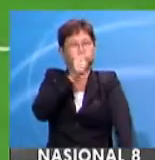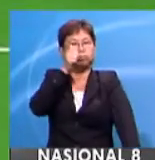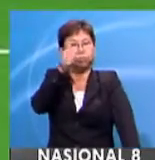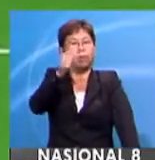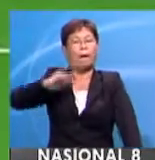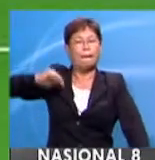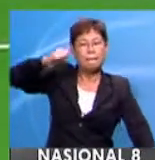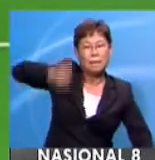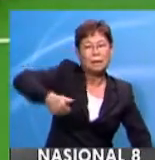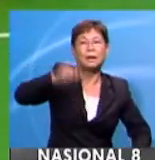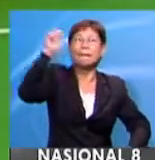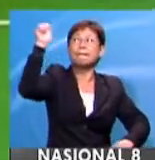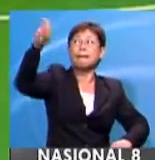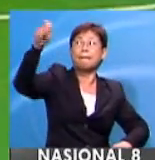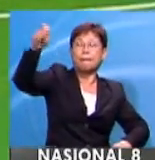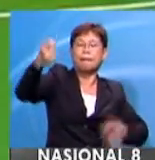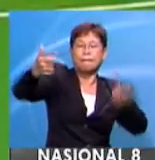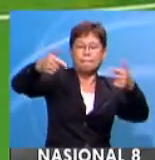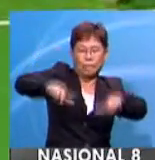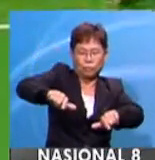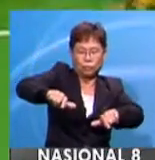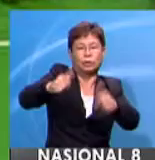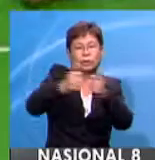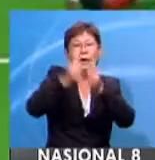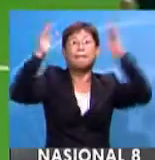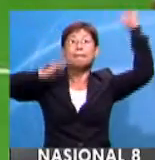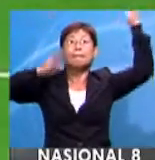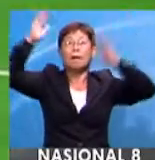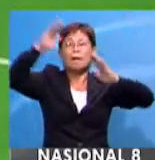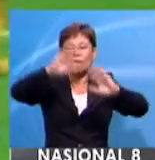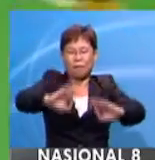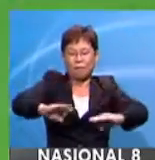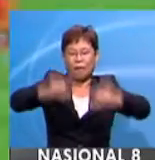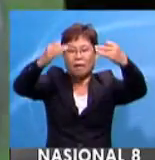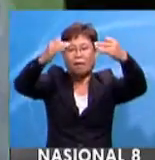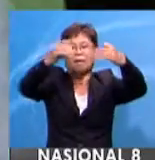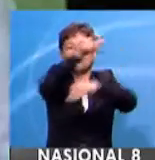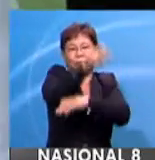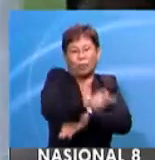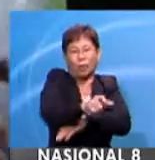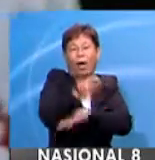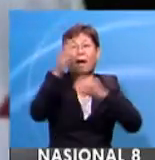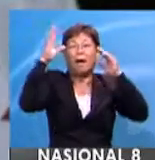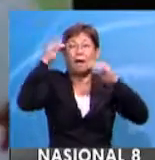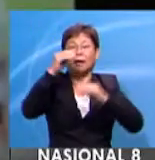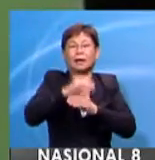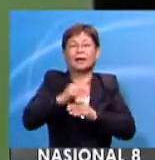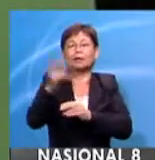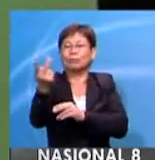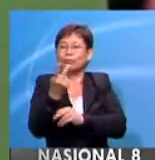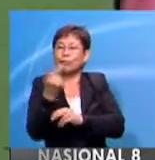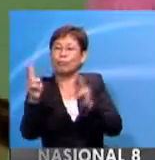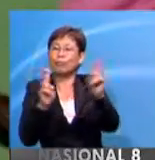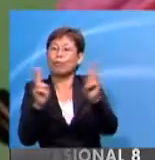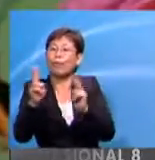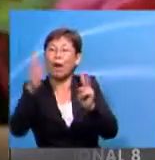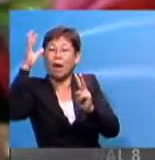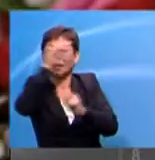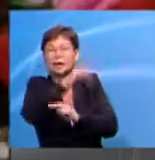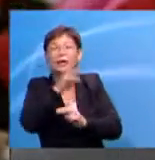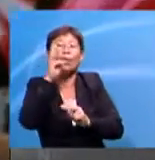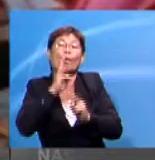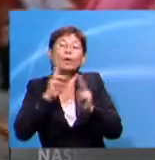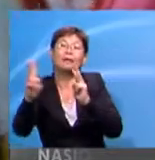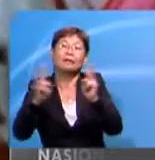esok hanya badminton yang akan berlangsung dengan Malaysia komunitas final dalam acara persoalan lelaki baru lelaki dan wanita dan juga